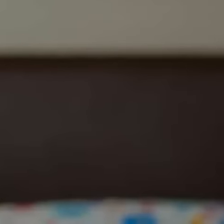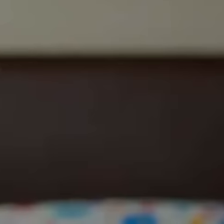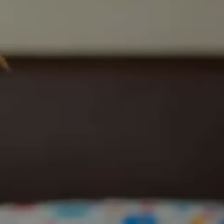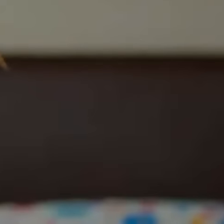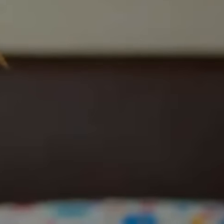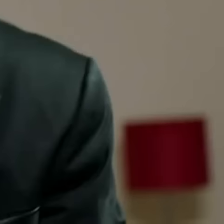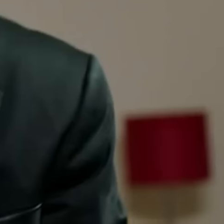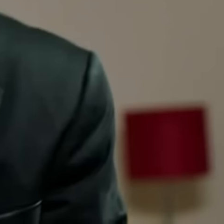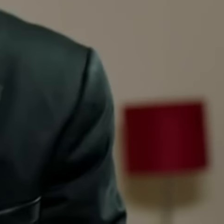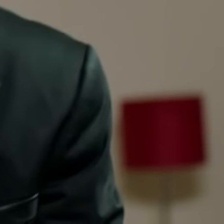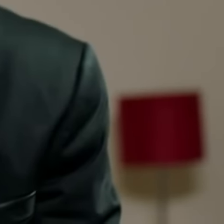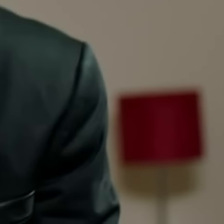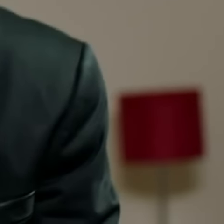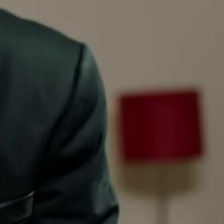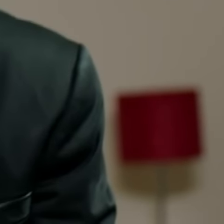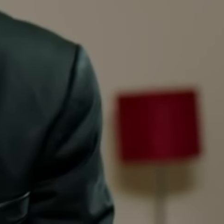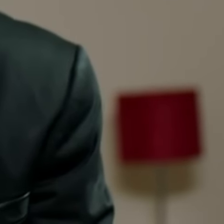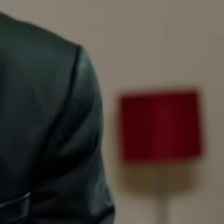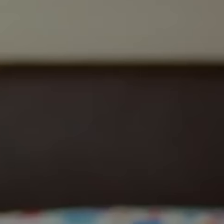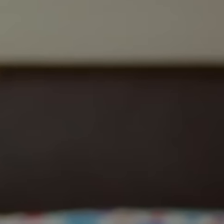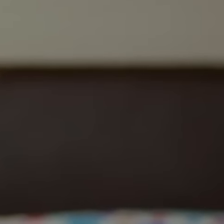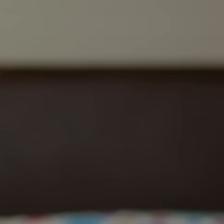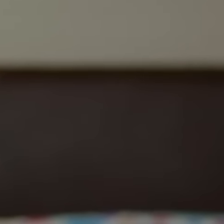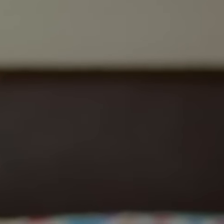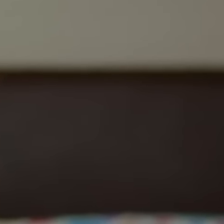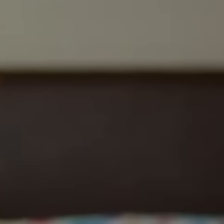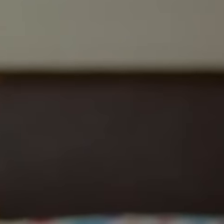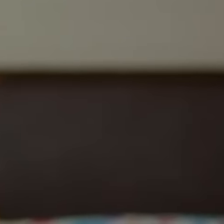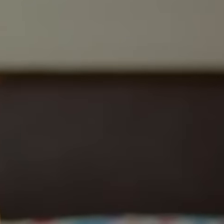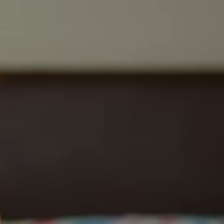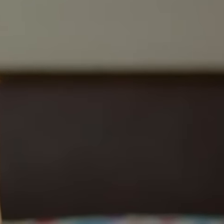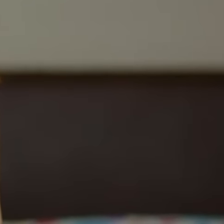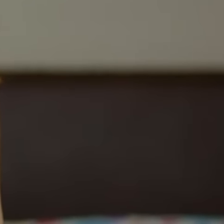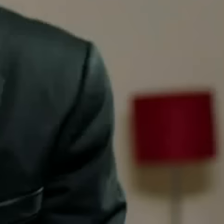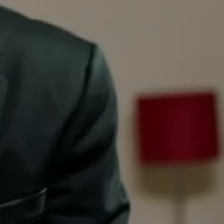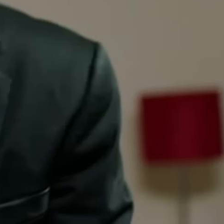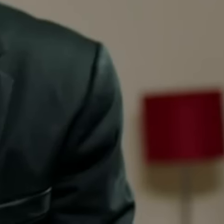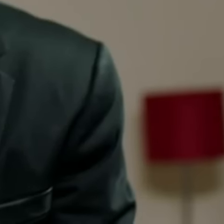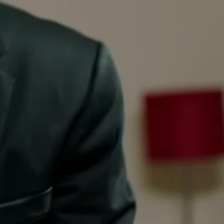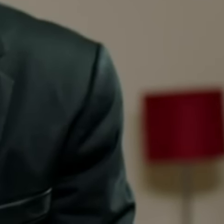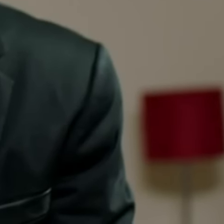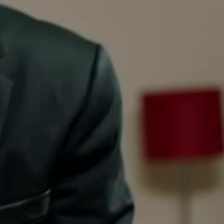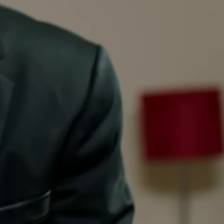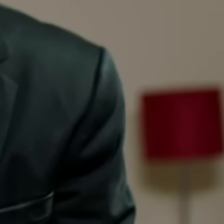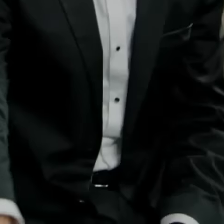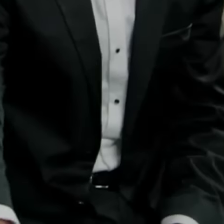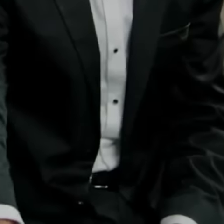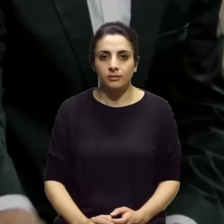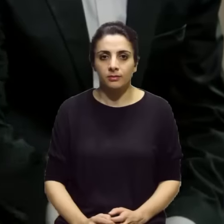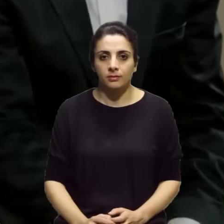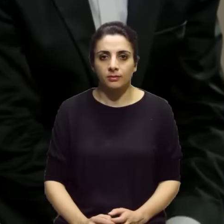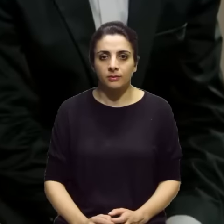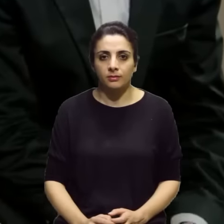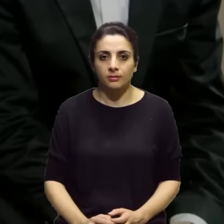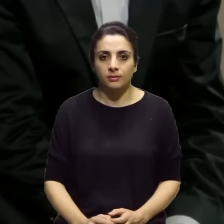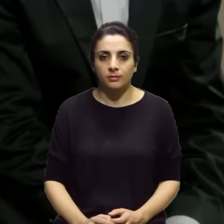Strapless yakasının ortası tüylü. Sevinç heyecanlı ve mutlu. Mazhar'a kaçamak bakışlar atarken Mazhar yanında gergin oturuyor.